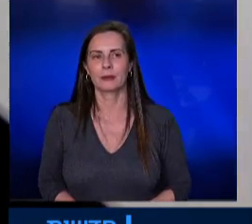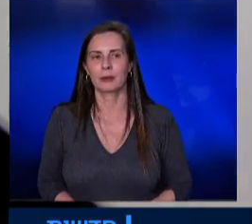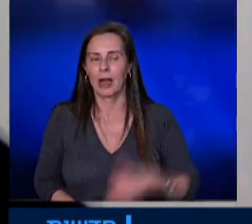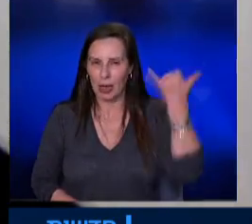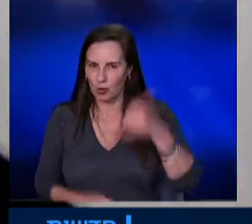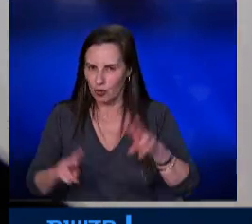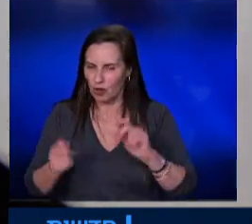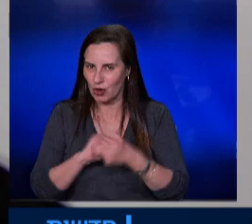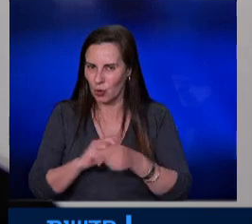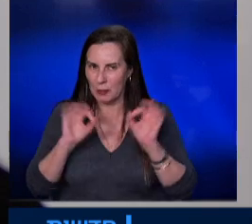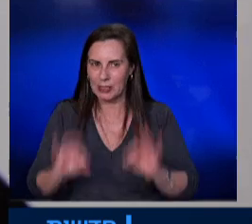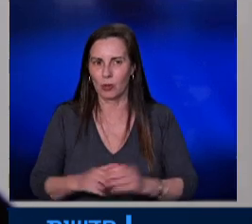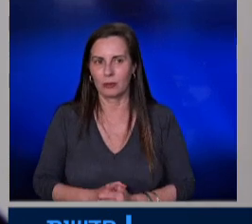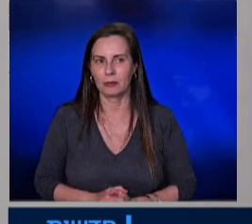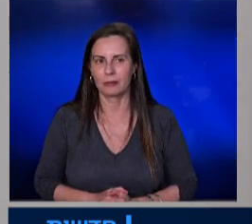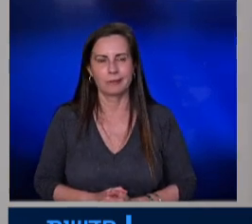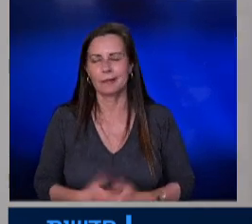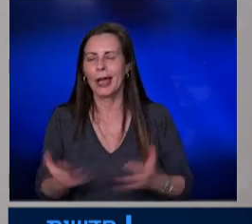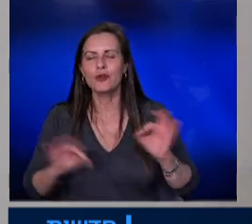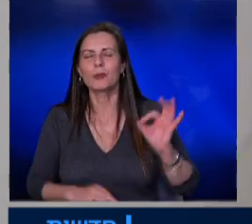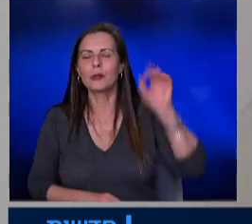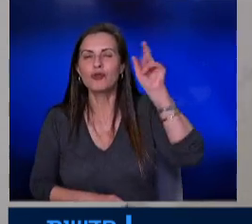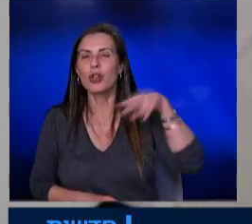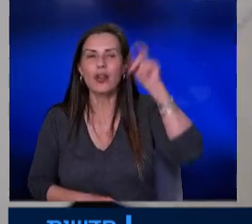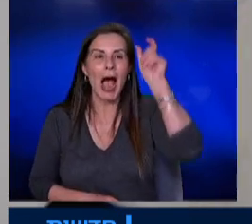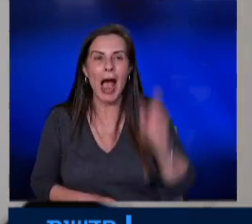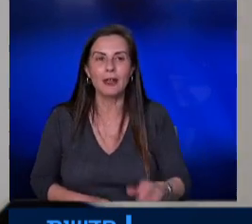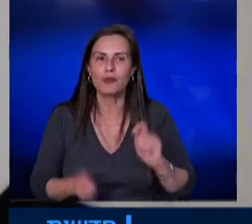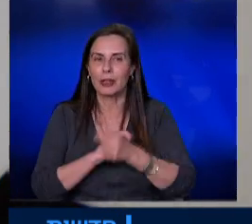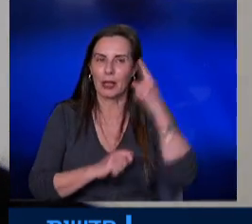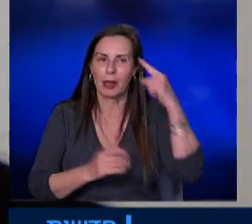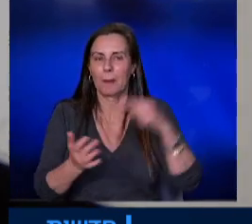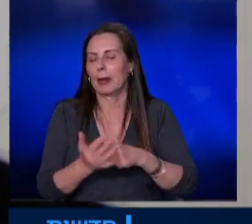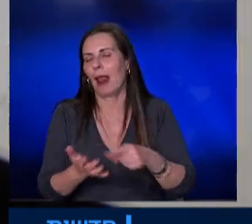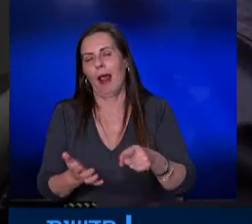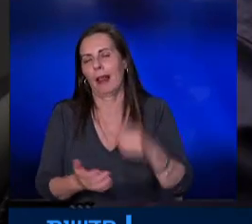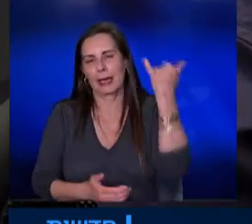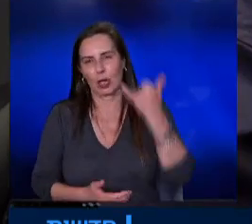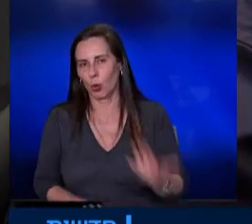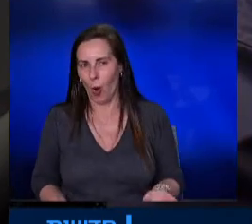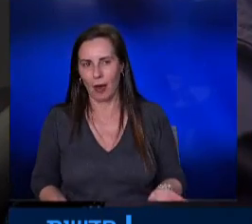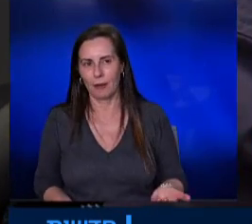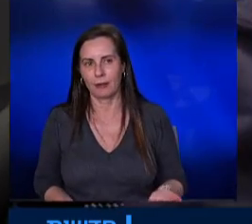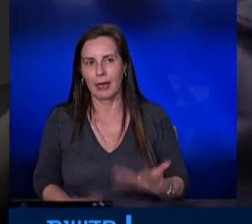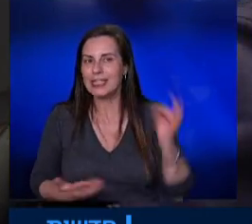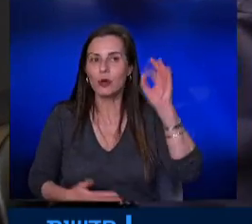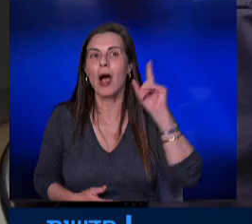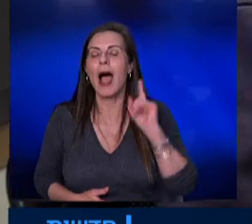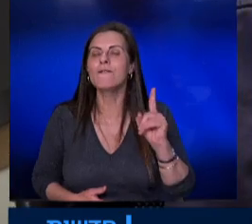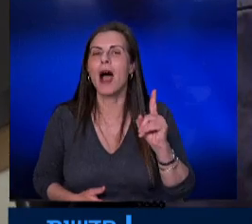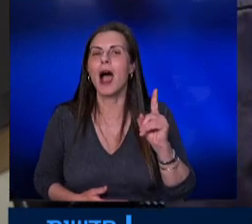קריקטורה יכולה לשנות מציאות? אין שום סיכוי שיהיה בן אדם שישנה דעתו מפה לפה בגלל קריקטורה. אבל... אין סיכוי כזה.